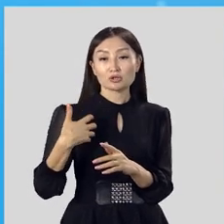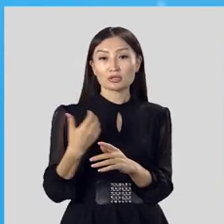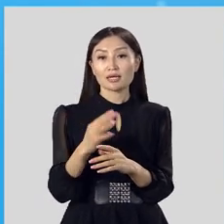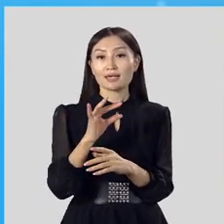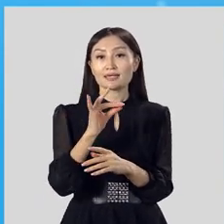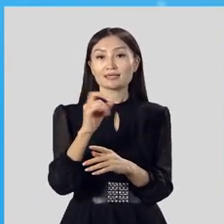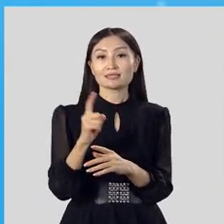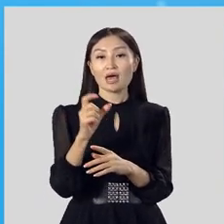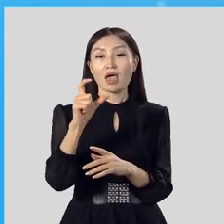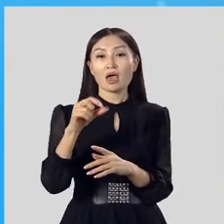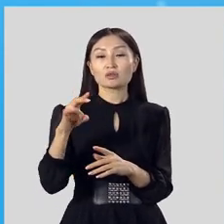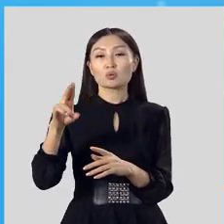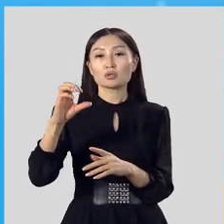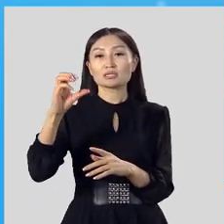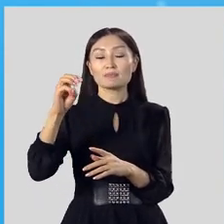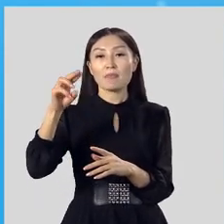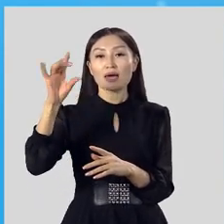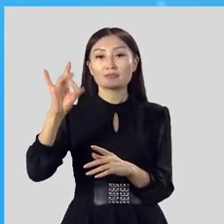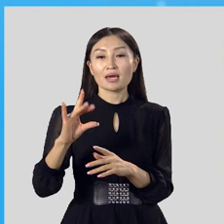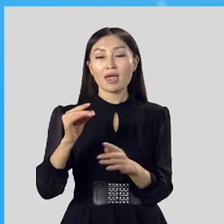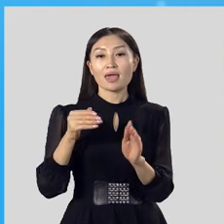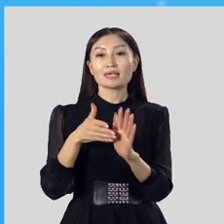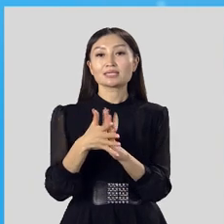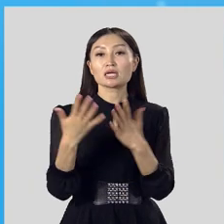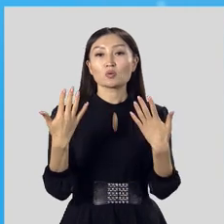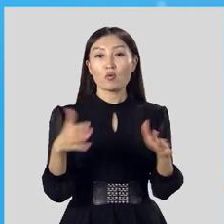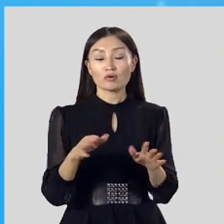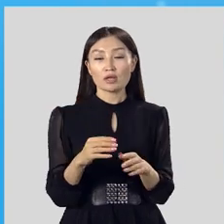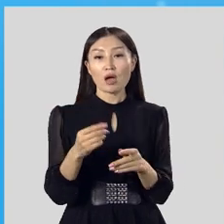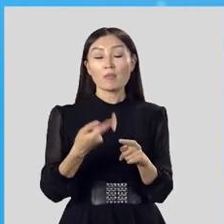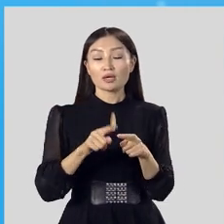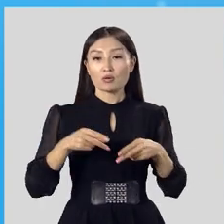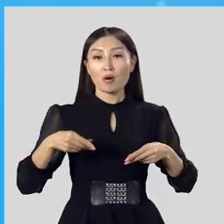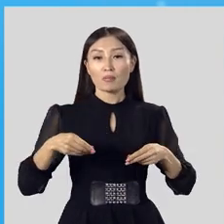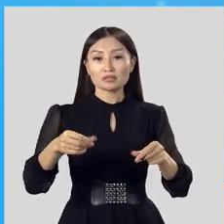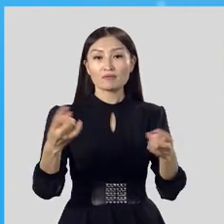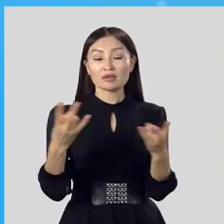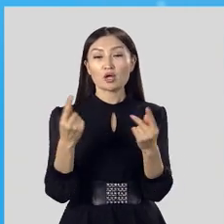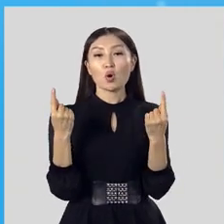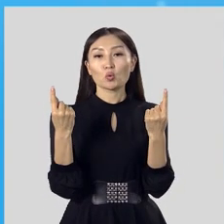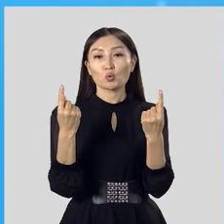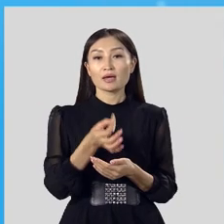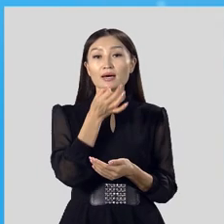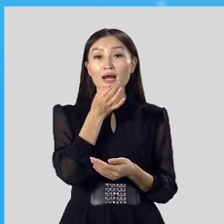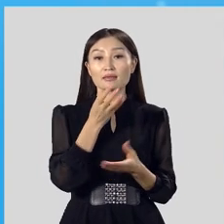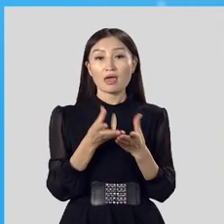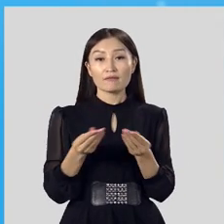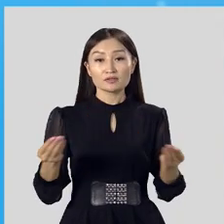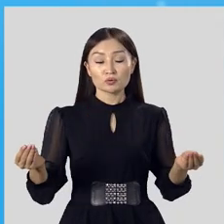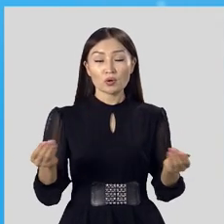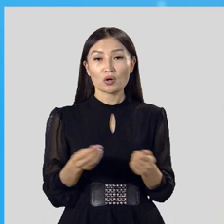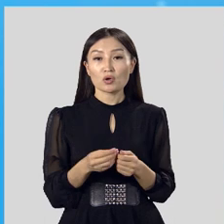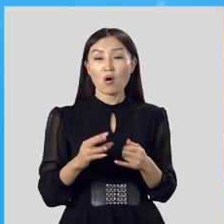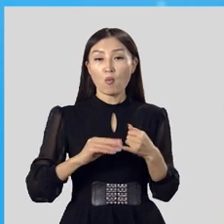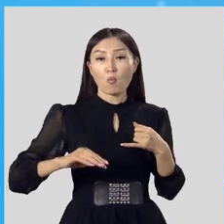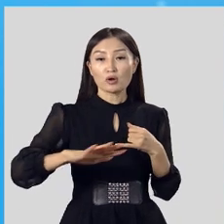из эндосперма уже израсходованы. Поэтому для посева надо брать крупные семена. Ранней весной